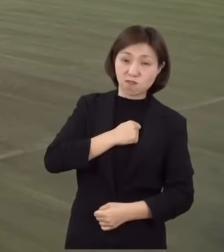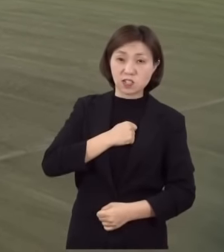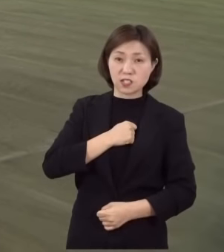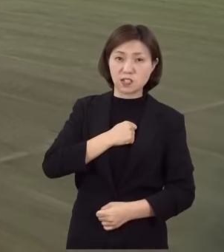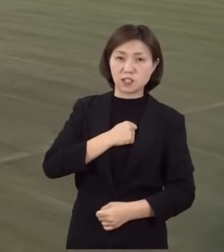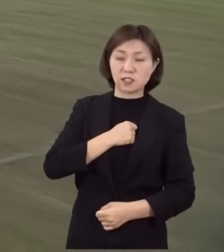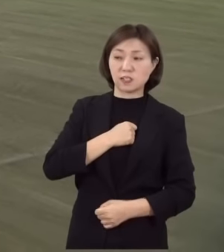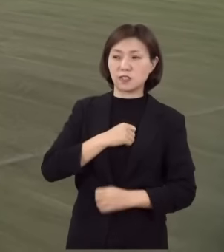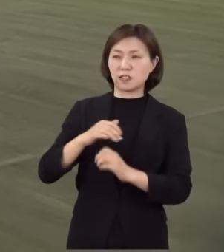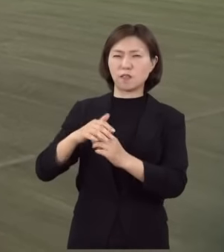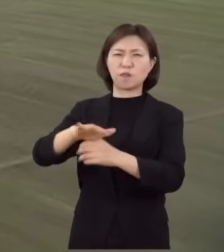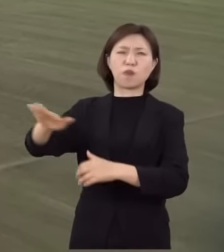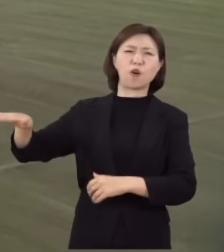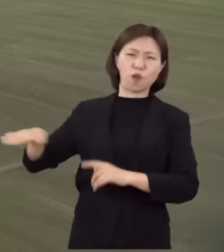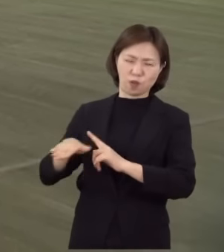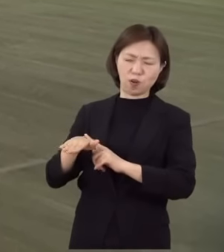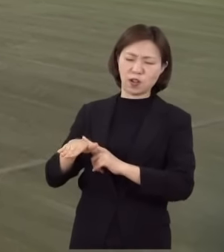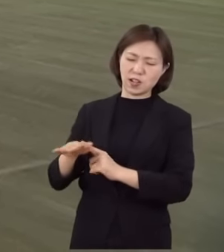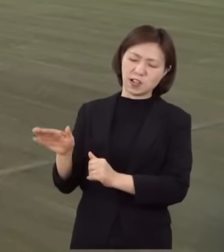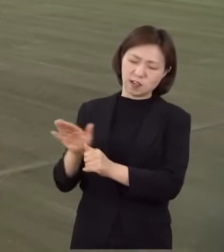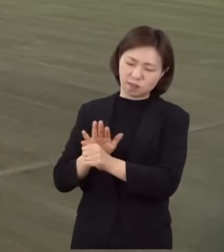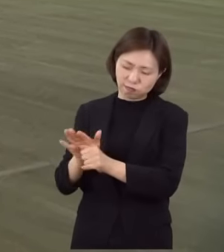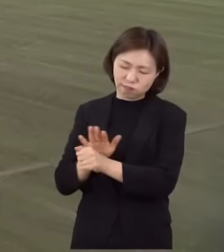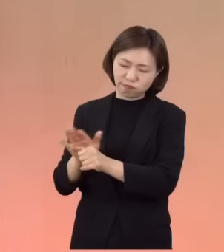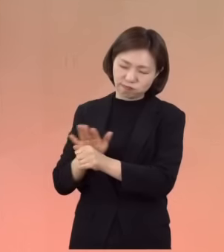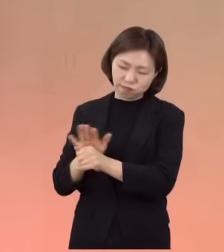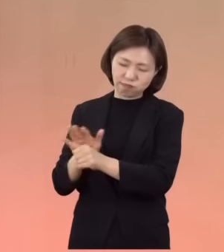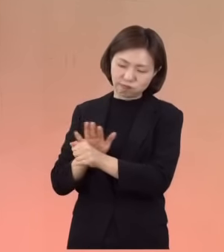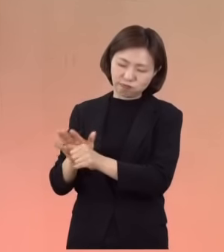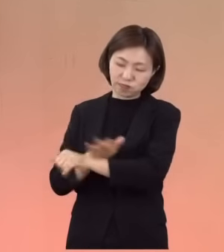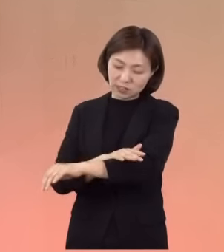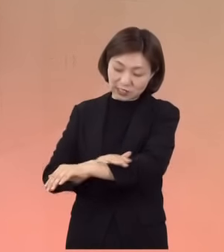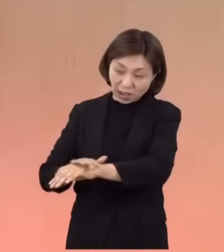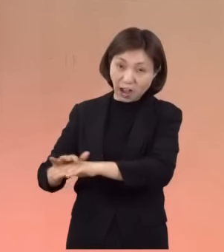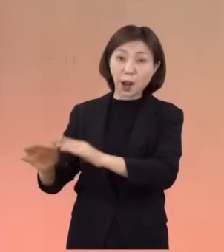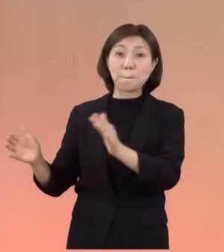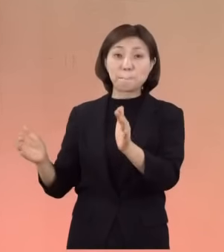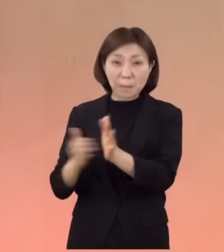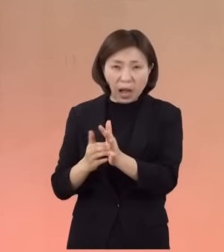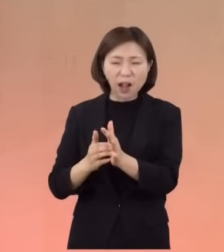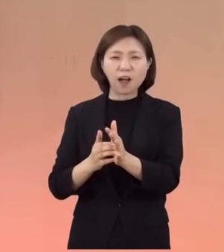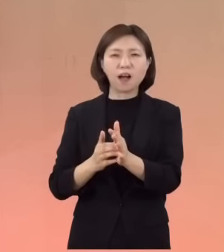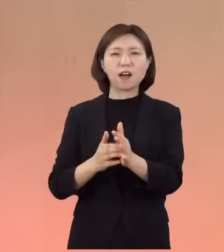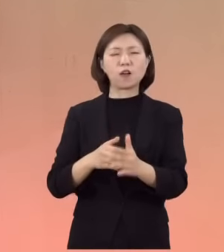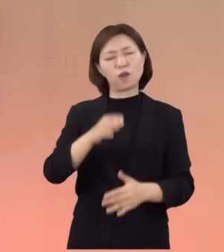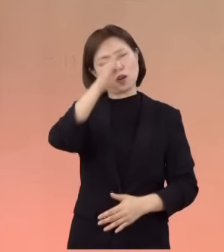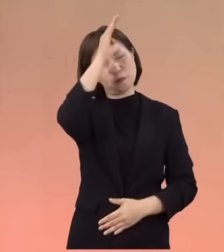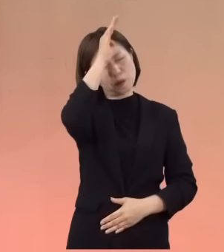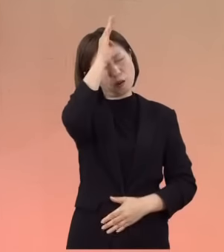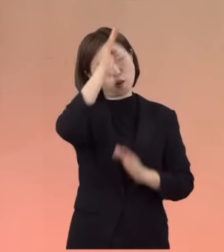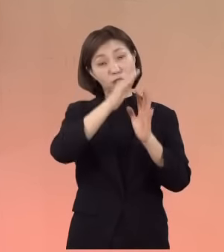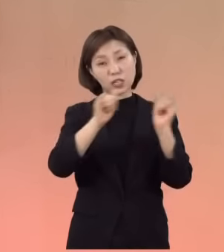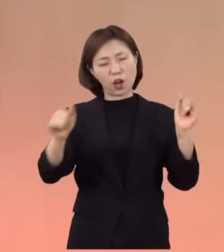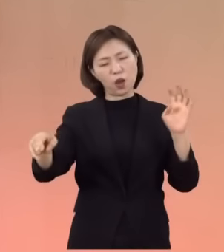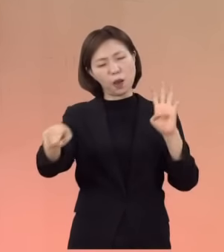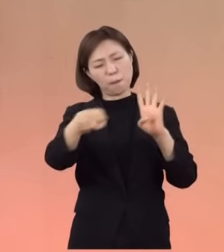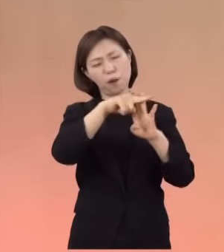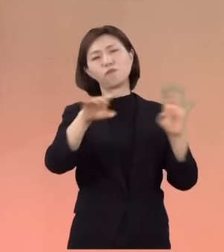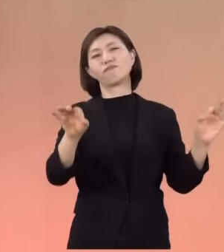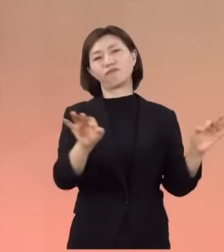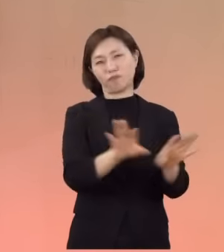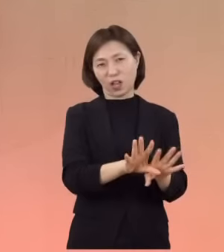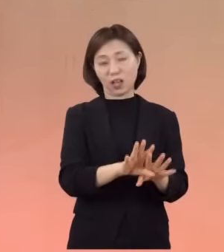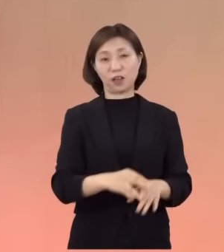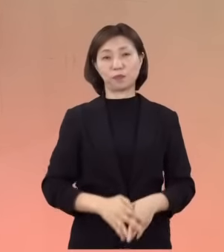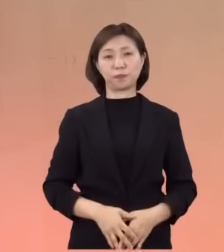하면 병자도 업이 소멸하여 병이 낮게 됩니다 병자도 업이 소멸한다